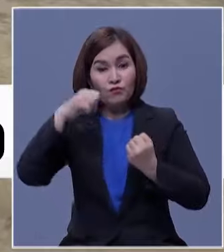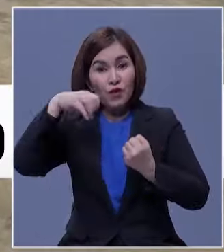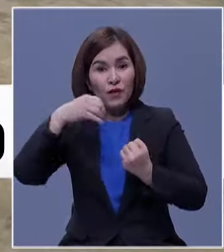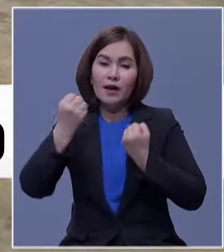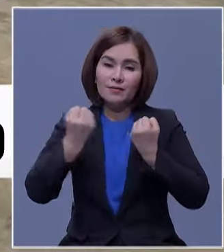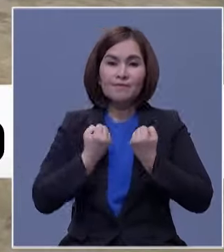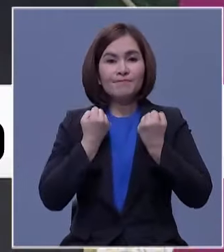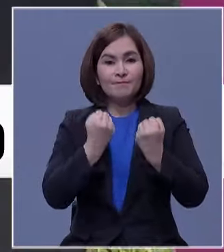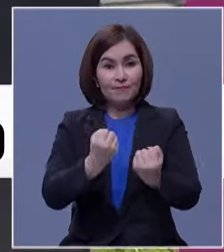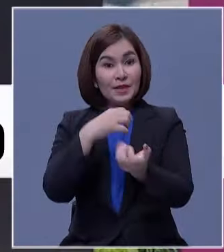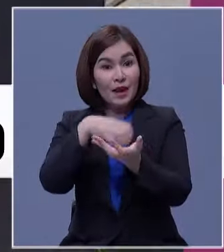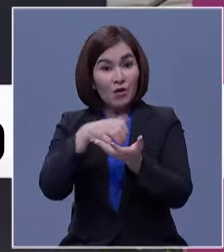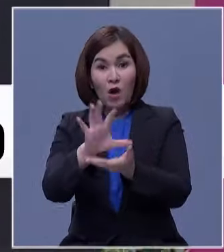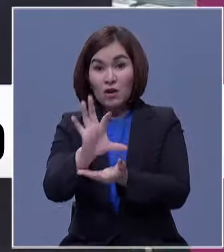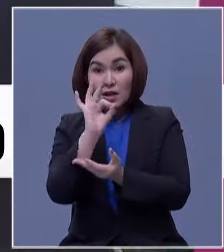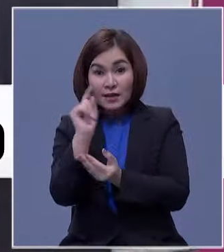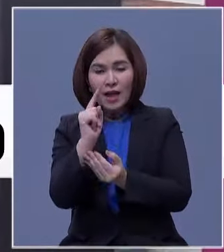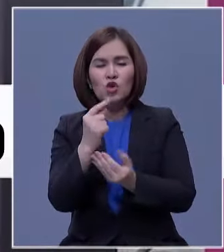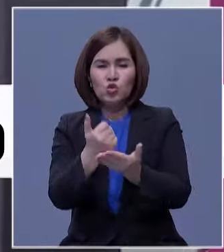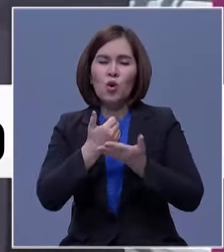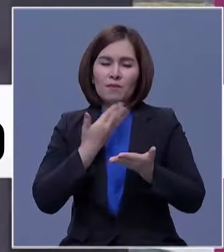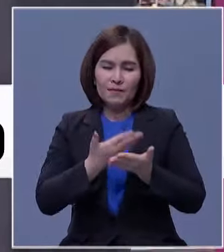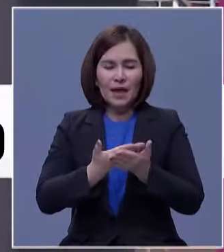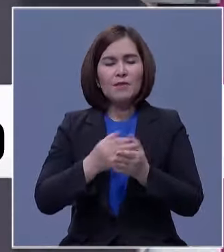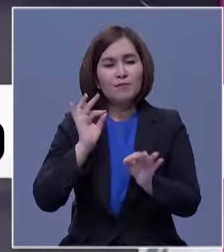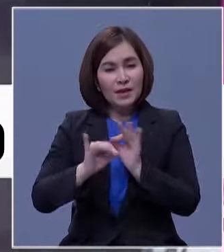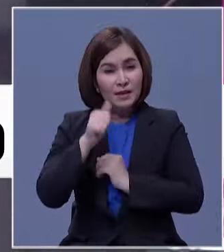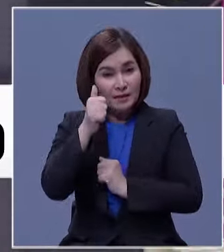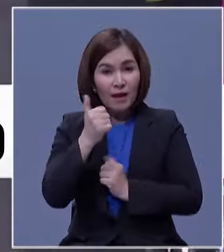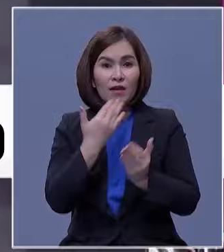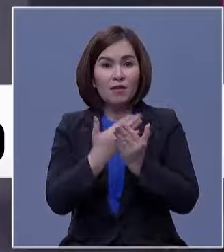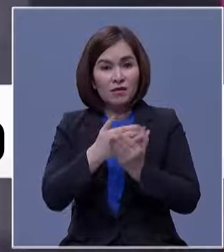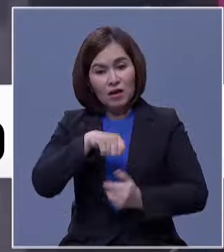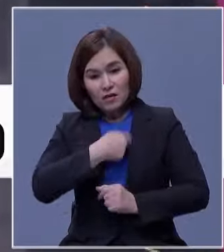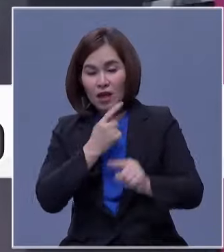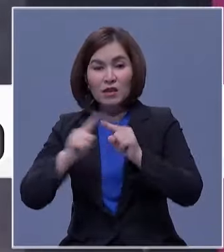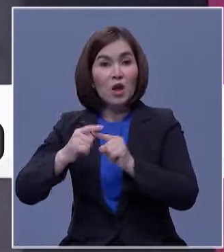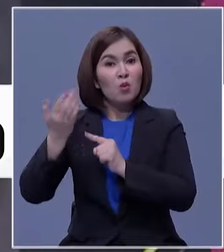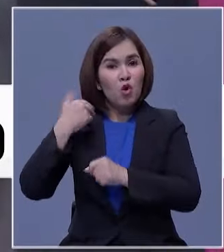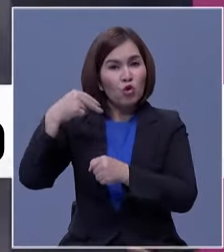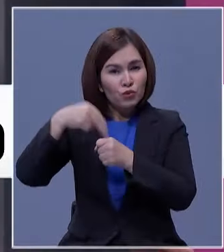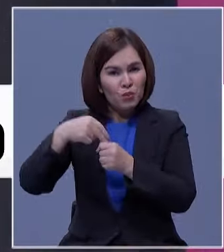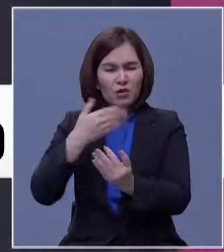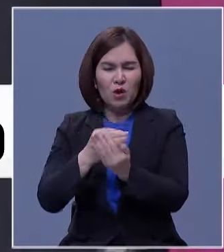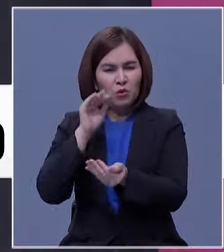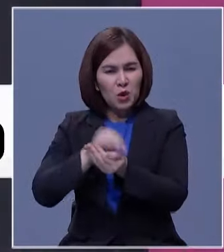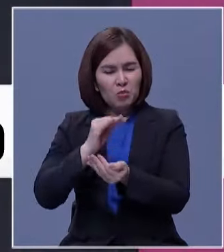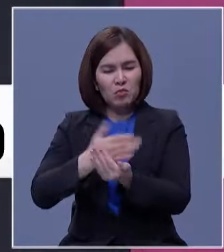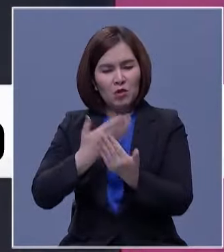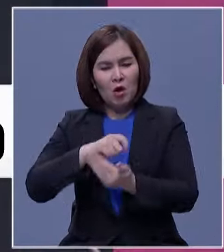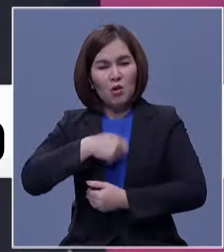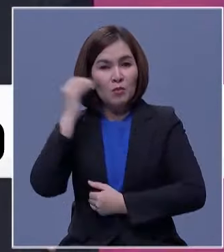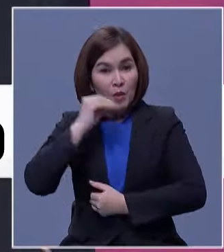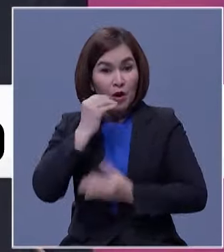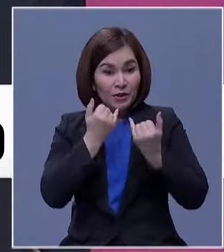รายเนี่ยก็จะบอกว่าตั้งแต่เลือกมาใช้เนี่ยก็ประหยัดขึ้นเยอะเลยนะครับโหประหยัดค่าใช้จ่ายขึ้นเยอะเลยนะคะจากจะต้องเก็บเงินจ่ายค่าน้ำมันใช่มย